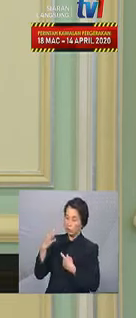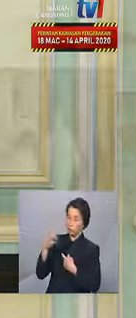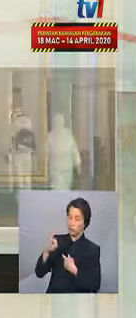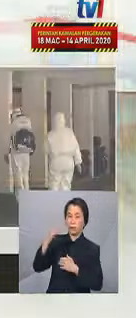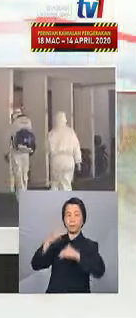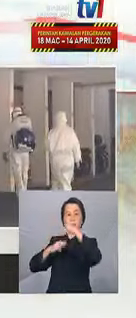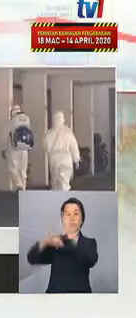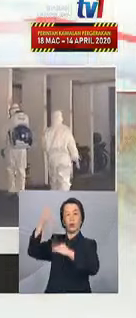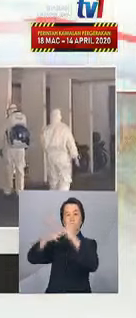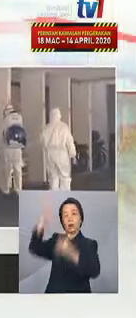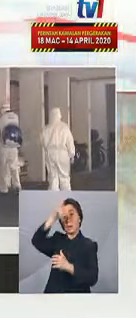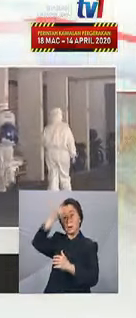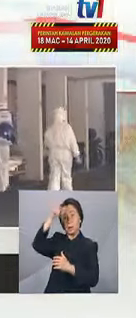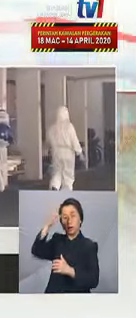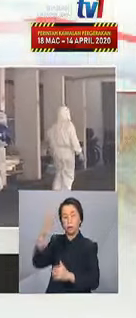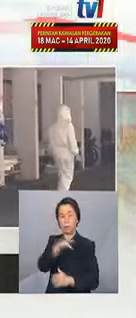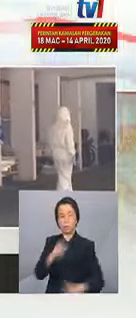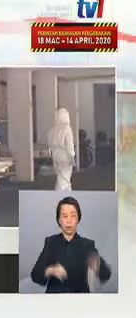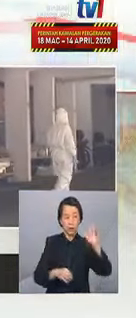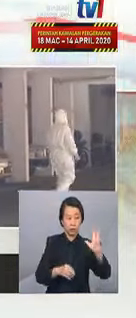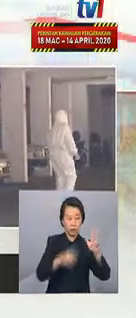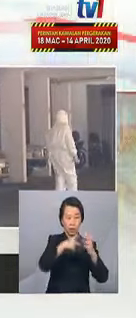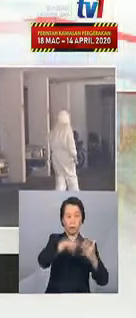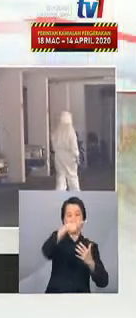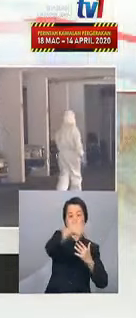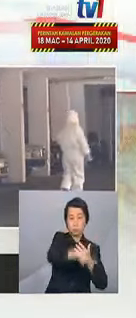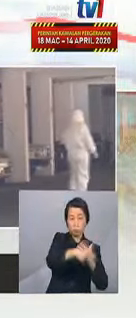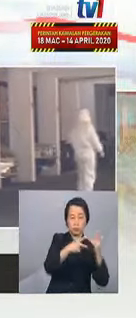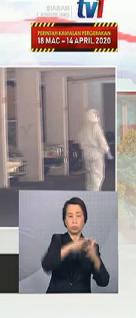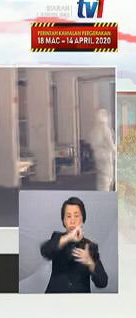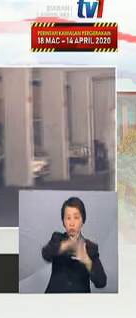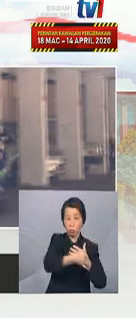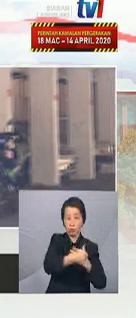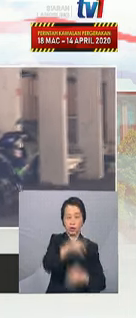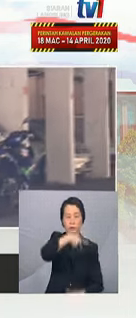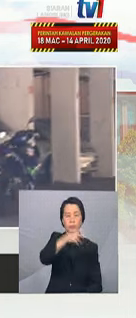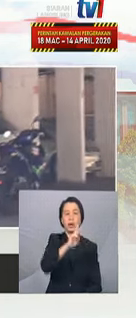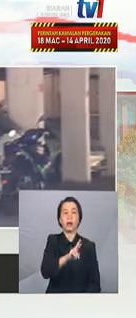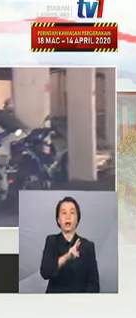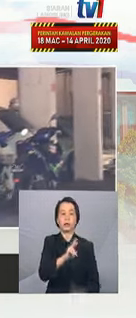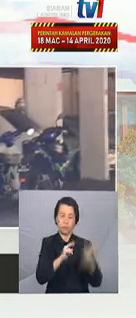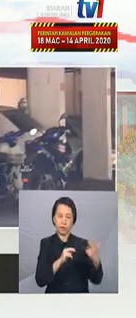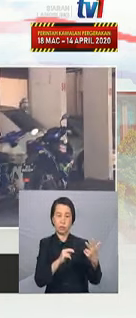kerajaan dan 3 projek perumahan rakyat ataupun PPR yang melibatkan